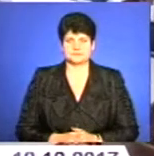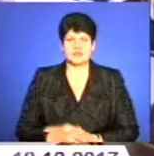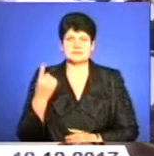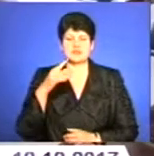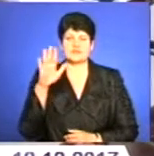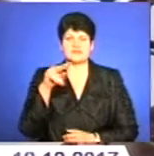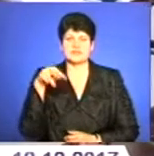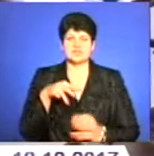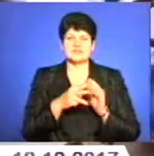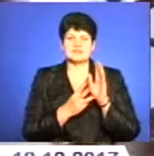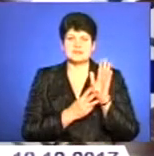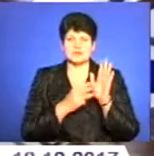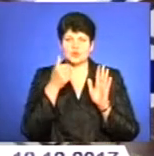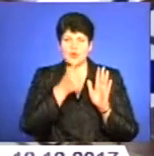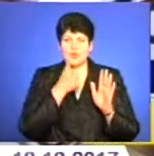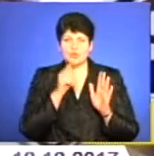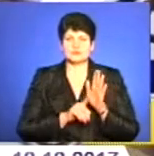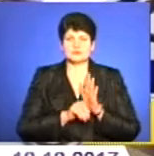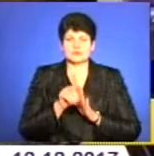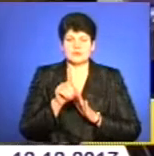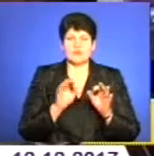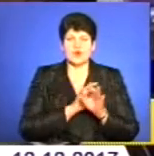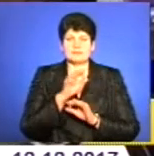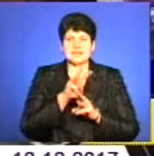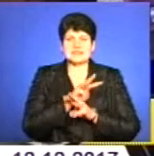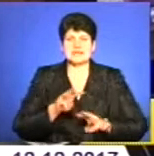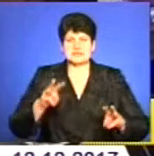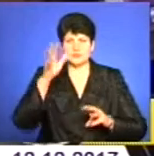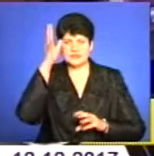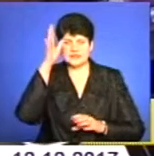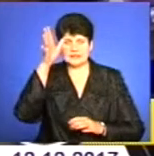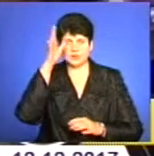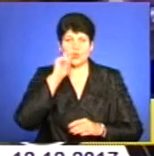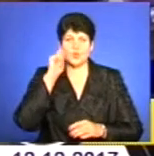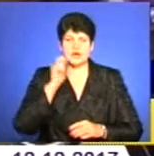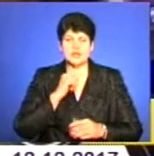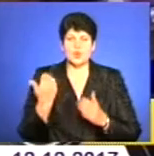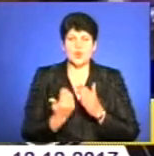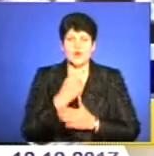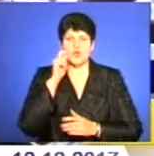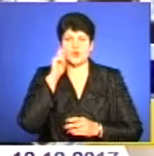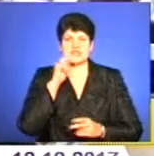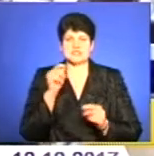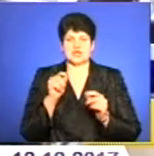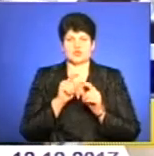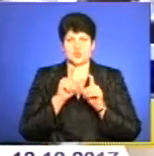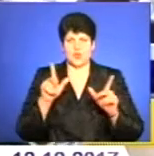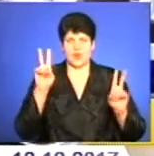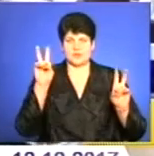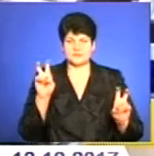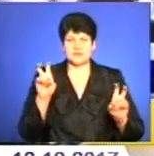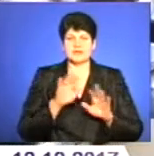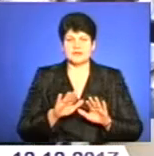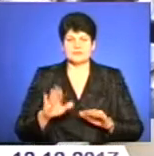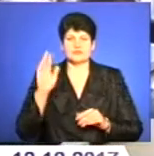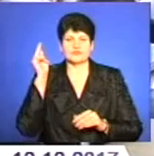1 вересня 2018 року запроваджують проект Міністерства освіти і науки України «Нова українська школа». Учні перших класів